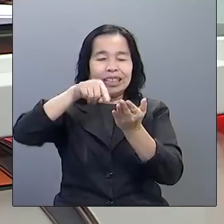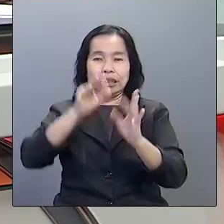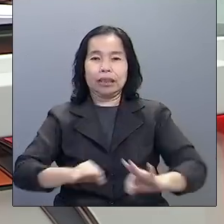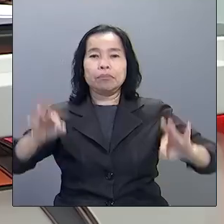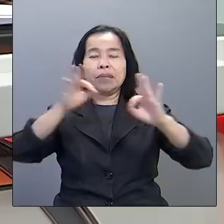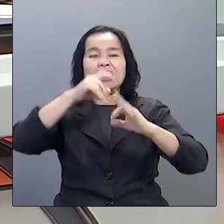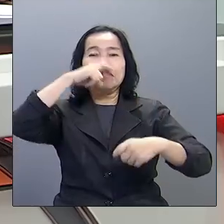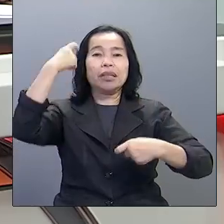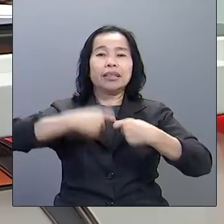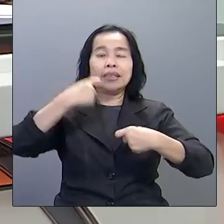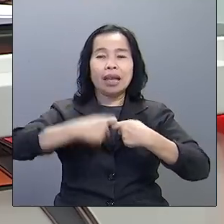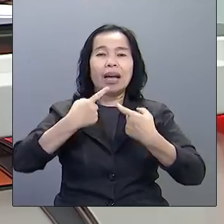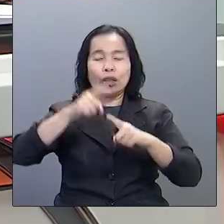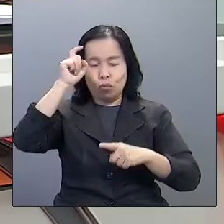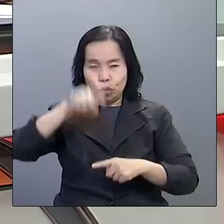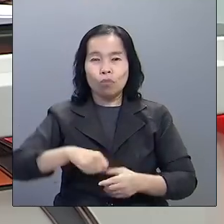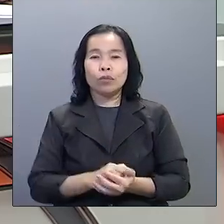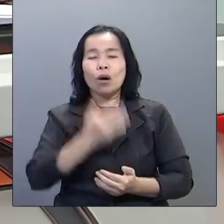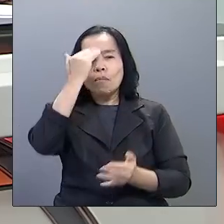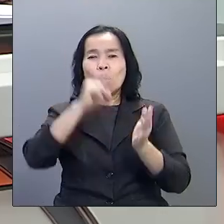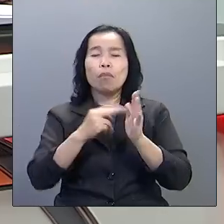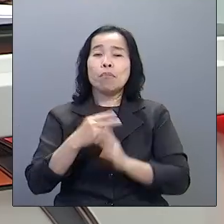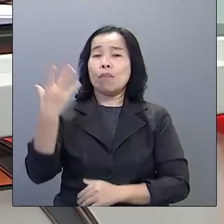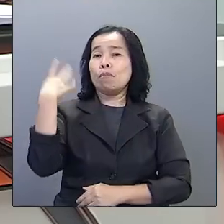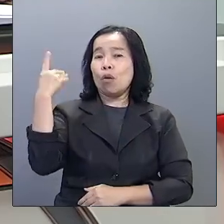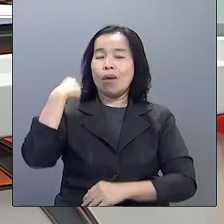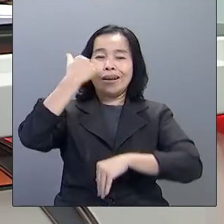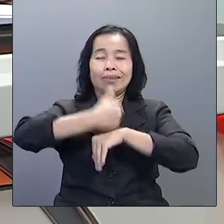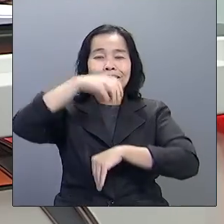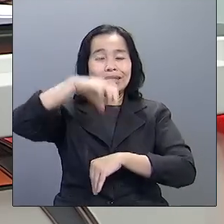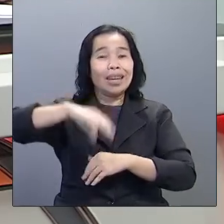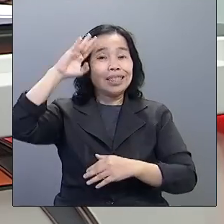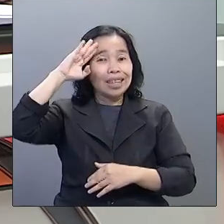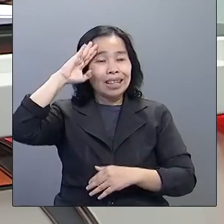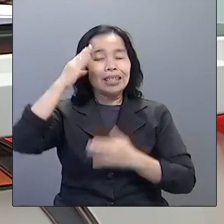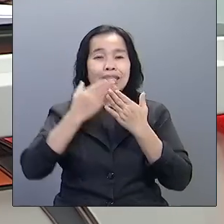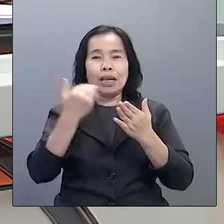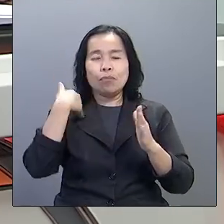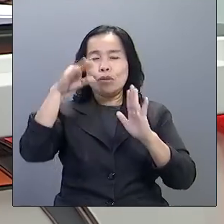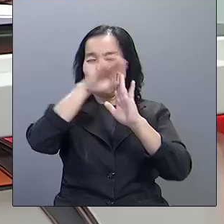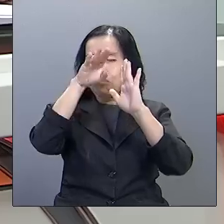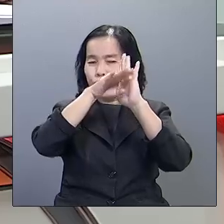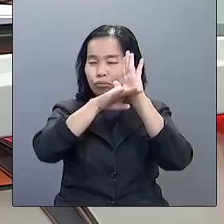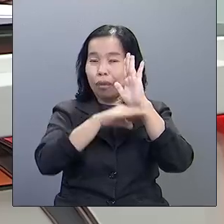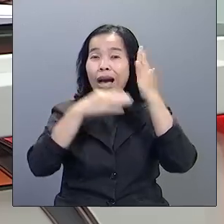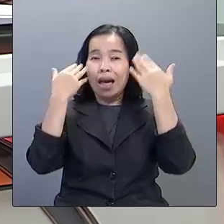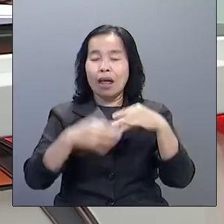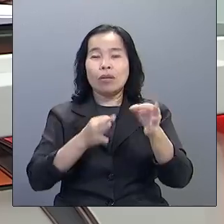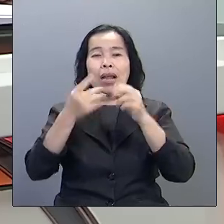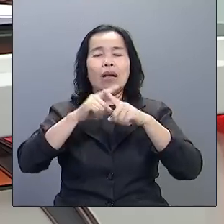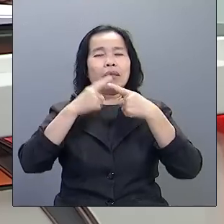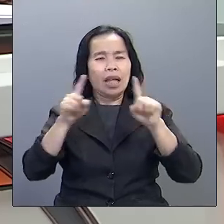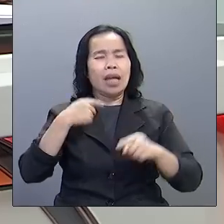จที่ยากแต่ต้องทำเพราะถึงเมื่อวานนี้ผบ.ทร.จะได้ไล่เลียงเหตุการณ์ที่ชี้แจงในเรื่องทั้งหมดที่เกิดขึ้นแล้วแต่มัน